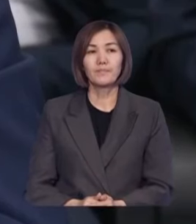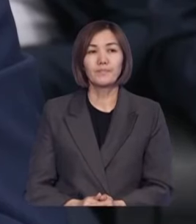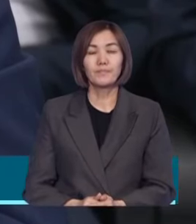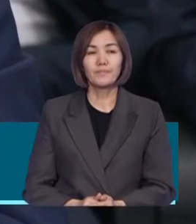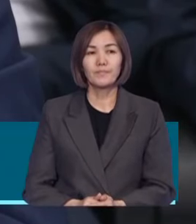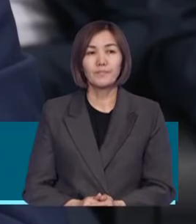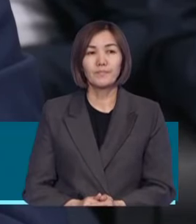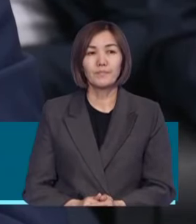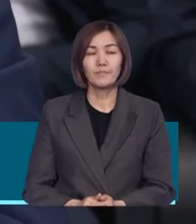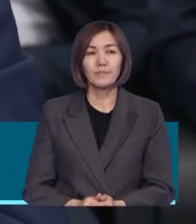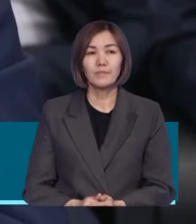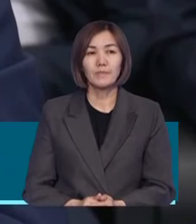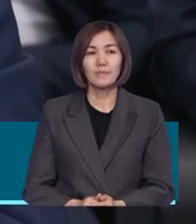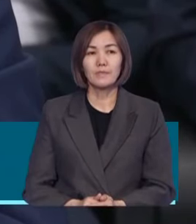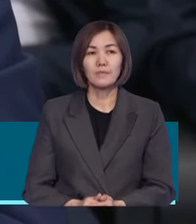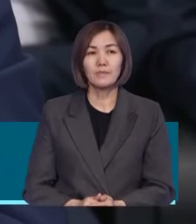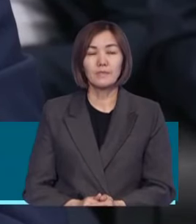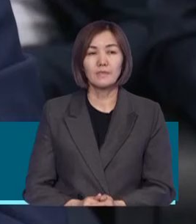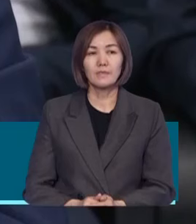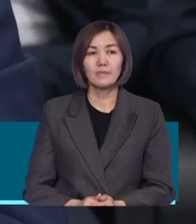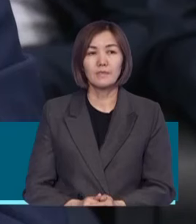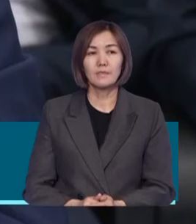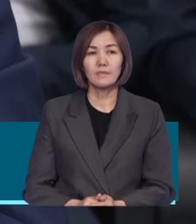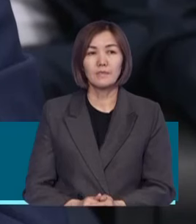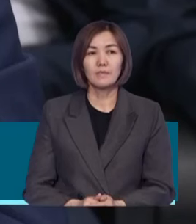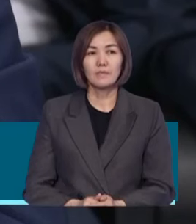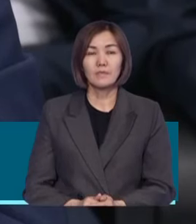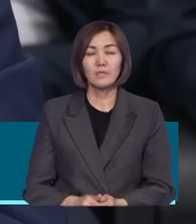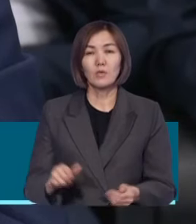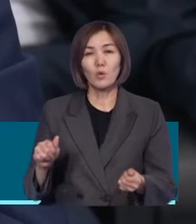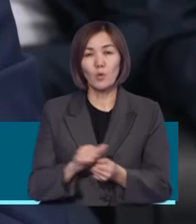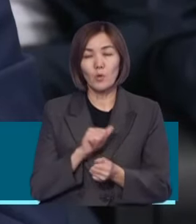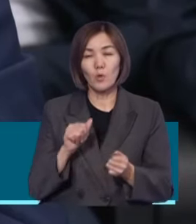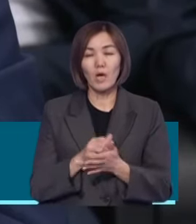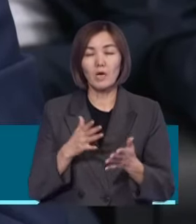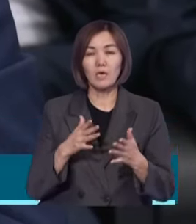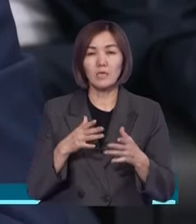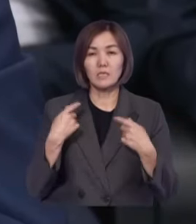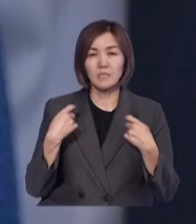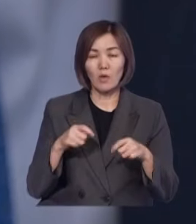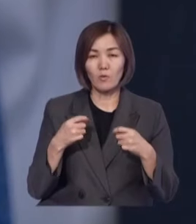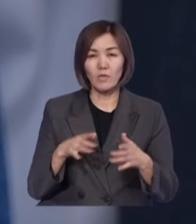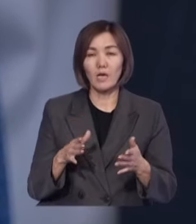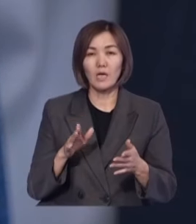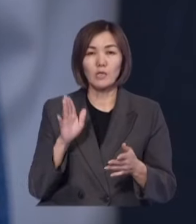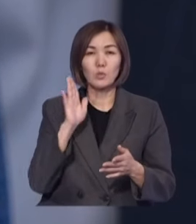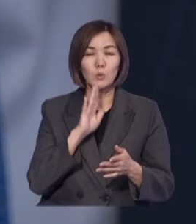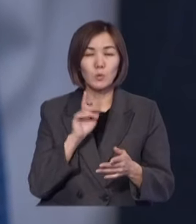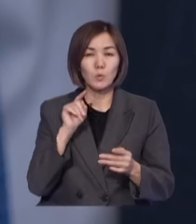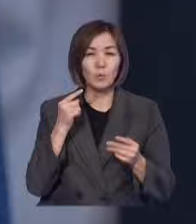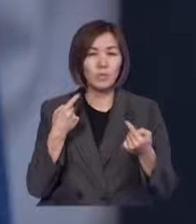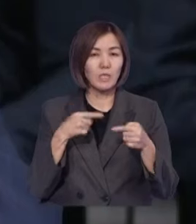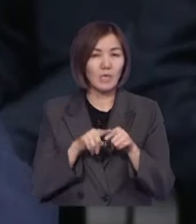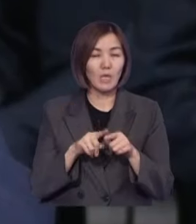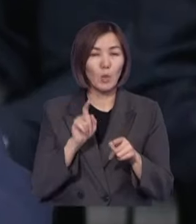Системс компаниясы сол қалжат құрғақ портына цифрлық логистикалық хабын енгізу жоспарлады. Осы